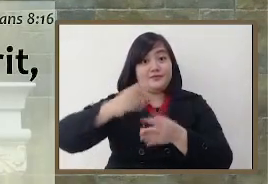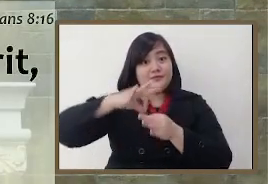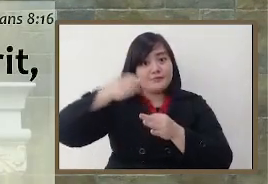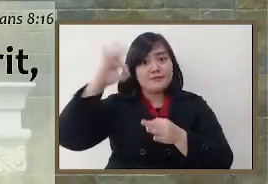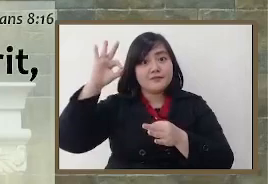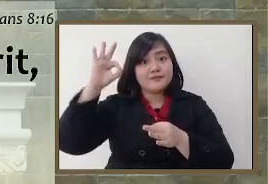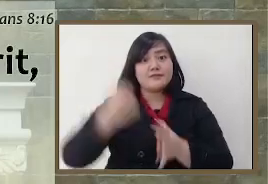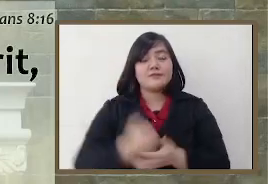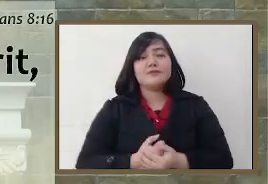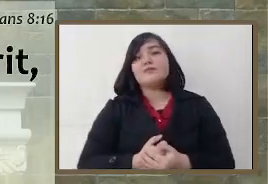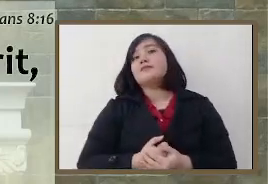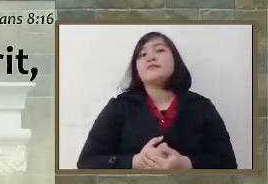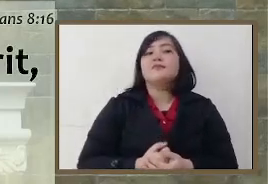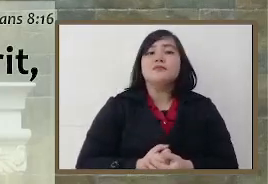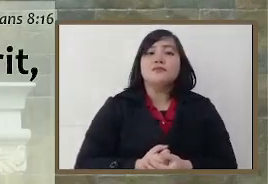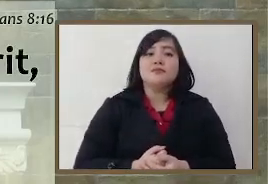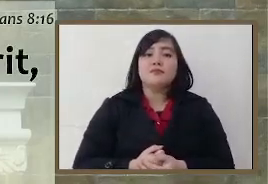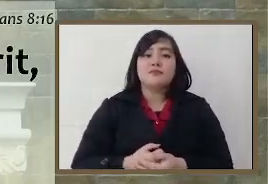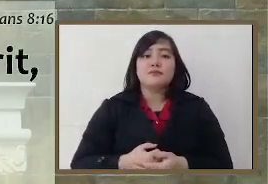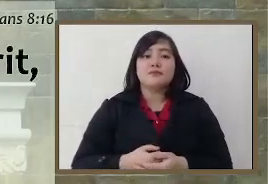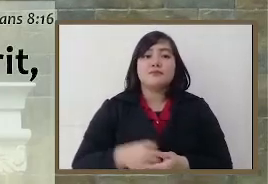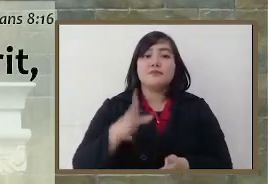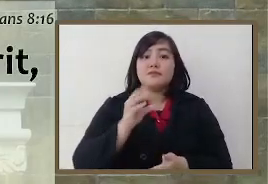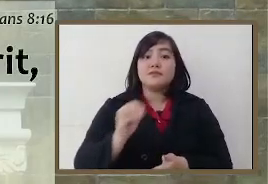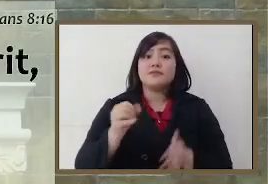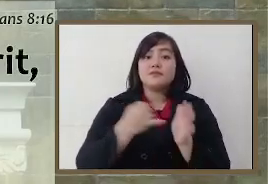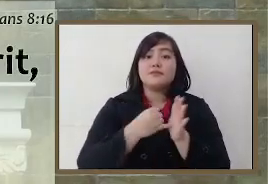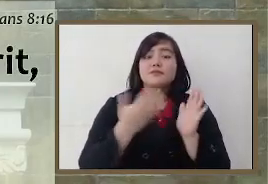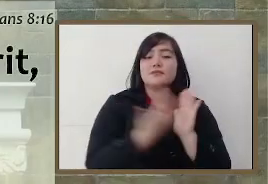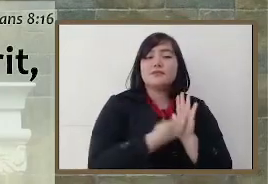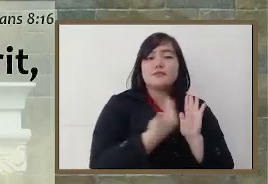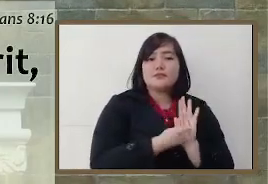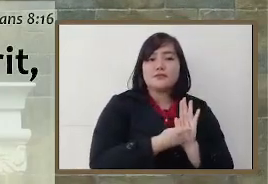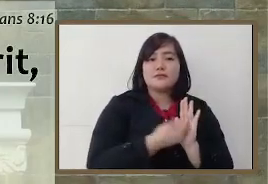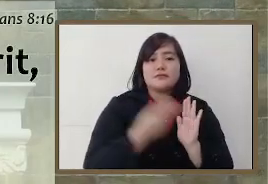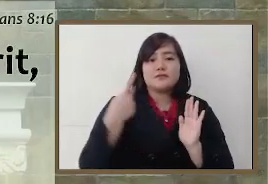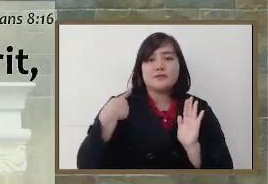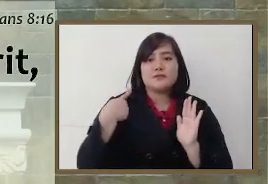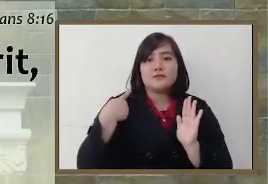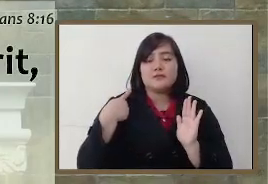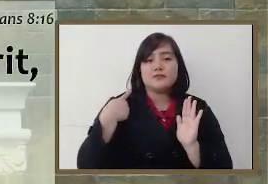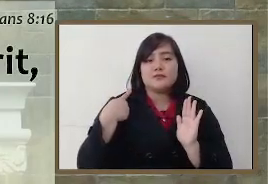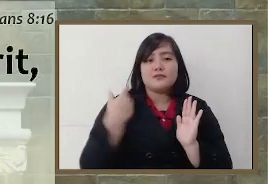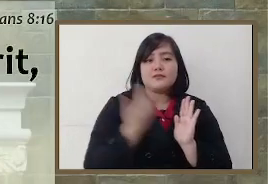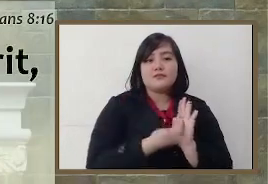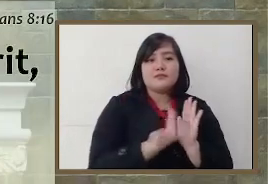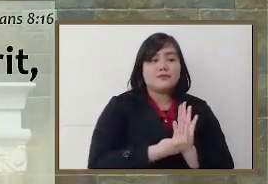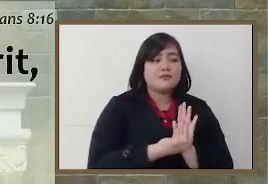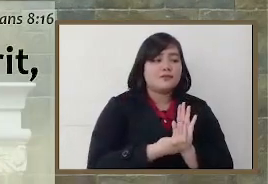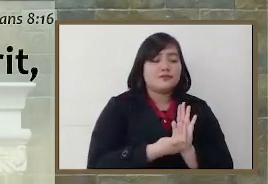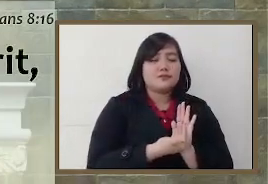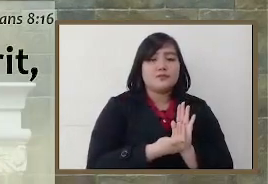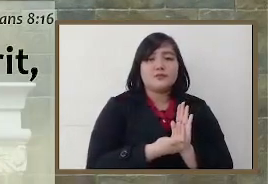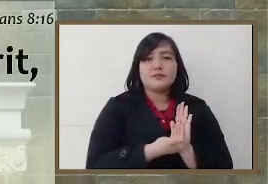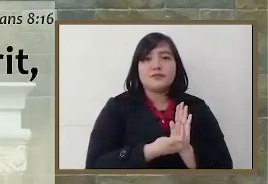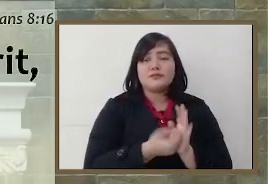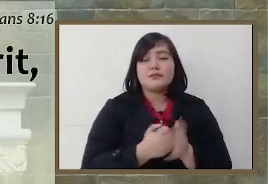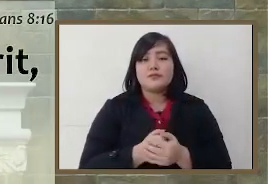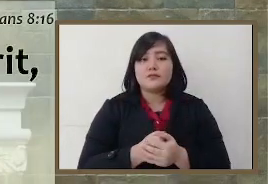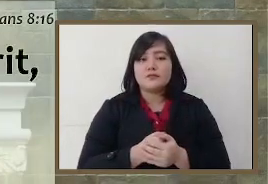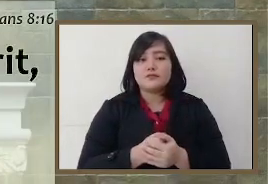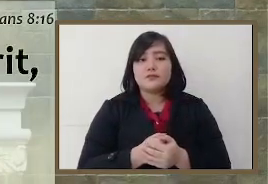Now, it bears record, kapatid. The Spirit is a bearing witness. Yan mismo